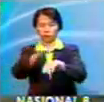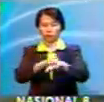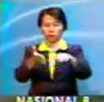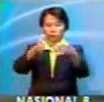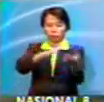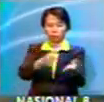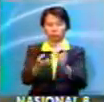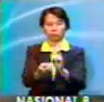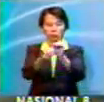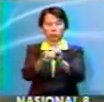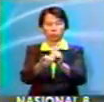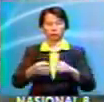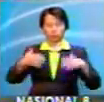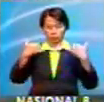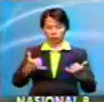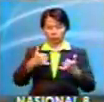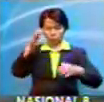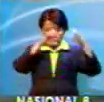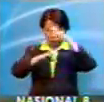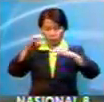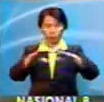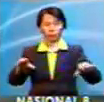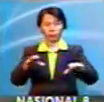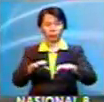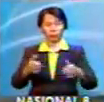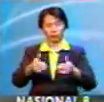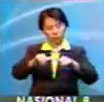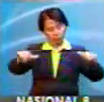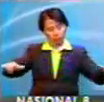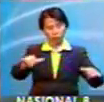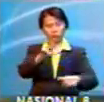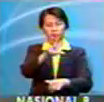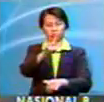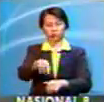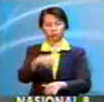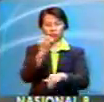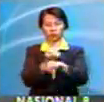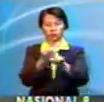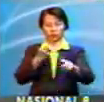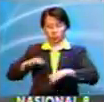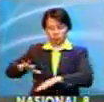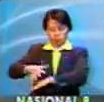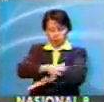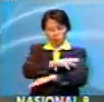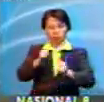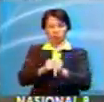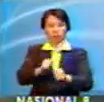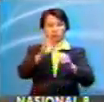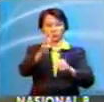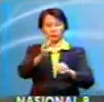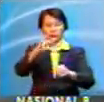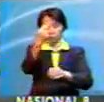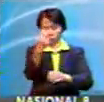mayat yang ditemui. Setakat ini, pencarian dilakukan pada jarak 32 Batu Nautika dari pantai dengan 6